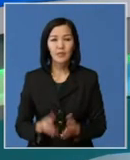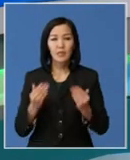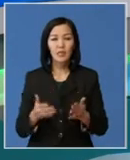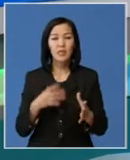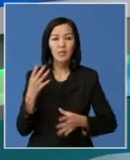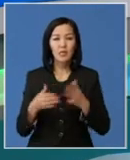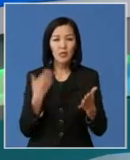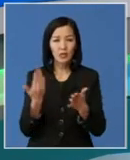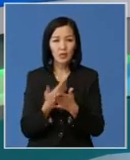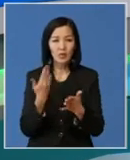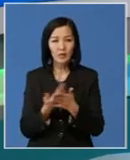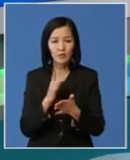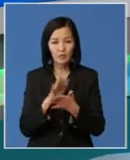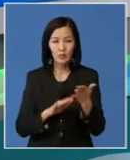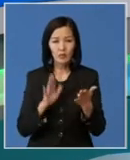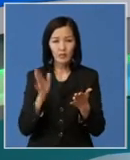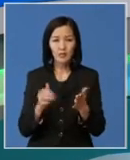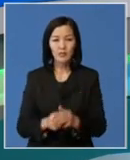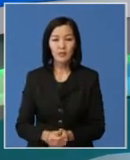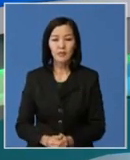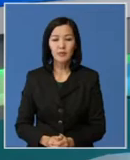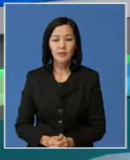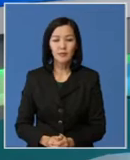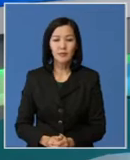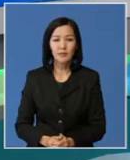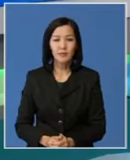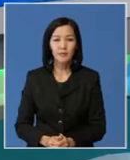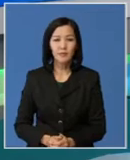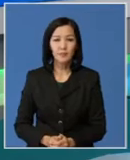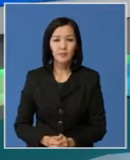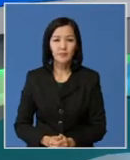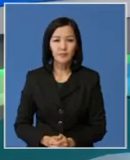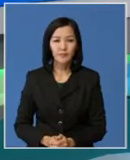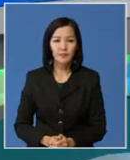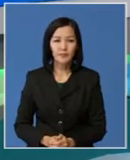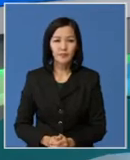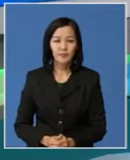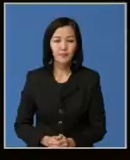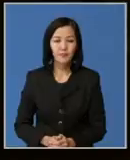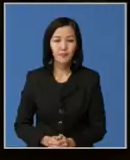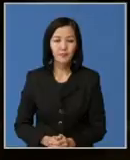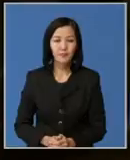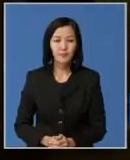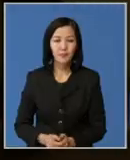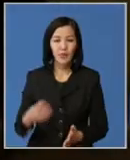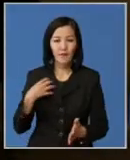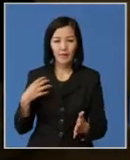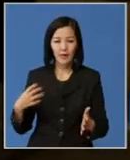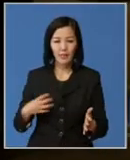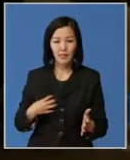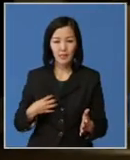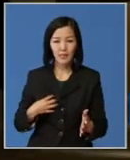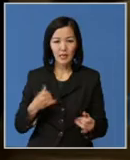Енді кезек жаһан жаңалықтар топтамасында әлемдегі соңғы оқиғалардан хабардар болыңыздар. Францияда сары